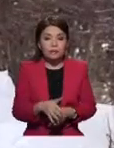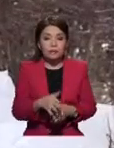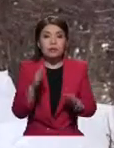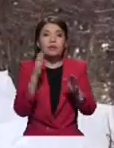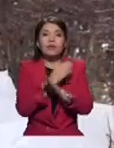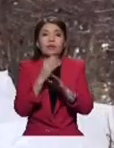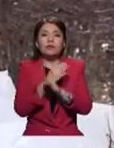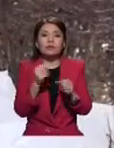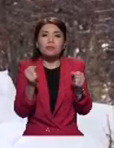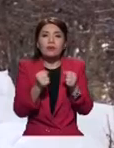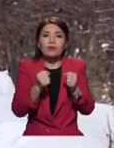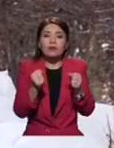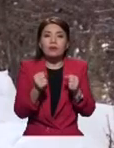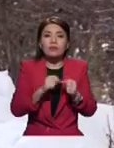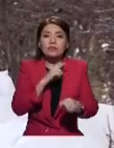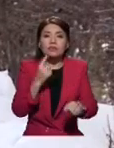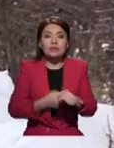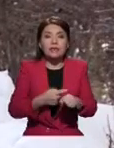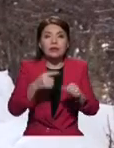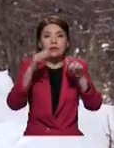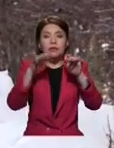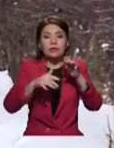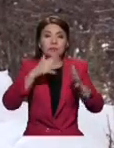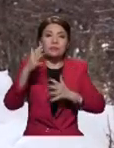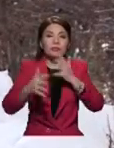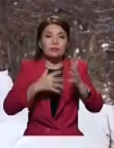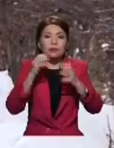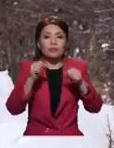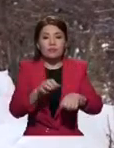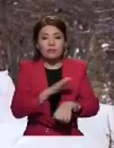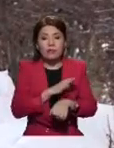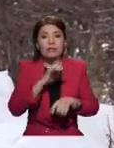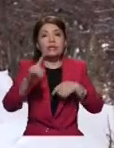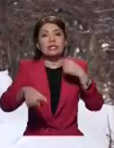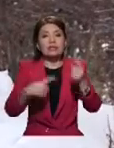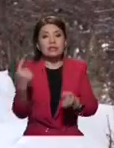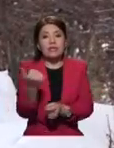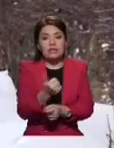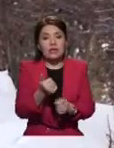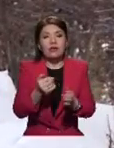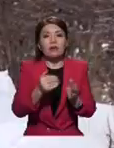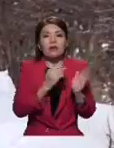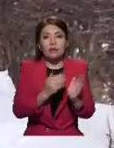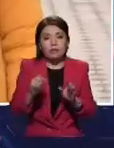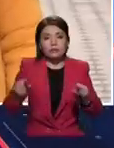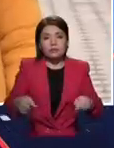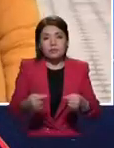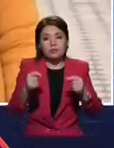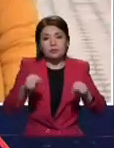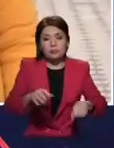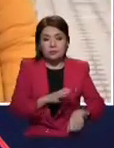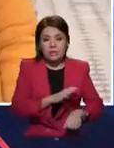енді сақылдаған сары аяздан екпінді желге ұласпақ. Ауа райы тек келесі аптада ғана қалпына келеді, дейді синоптиктер.